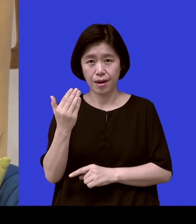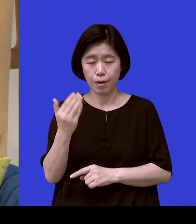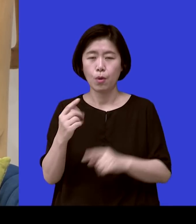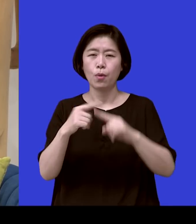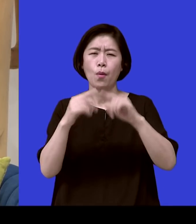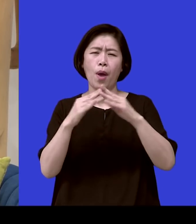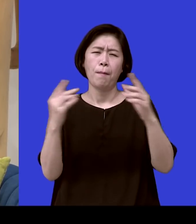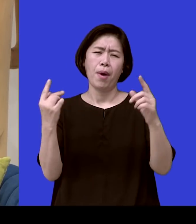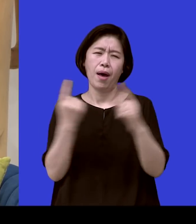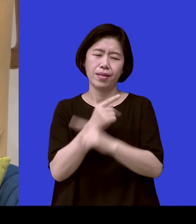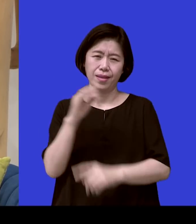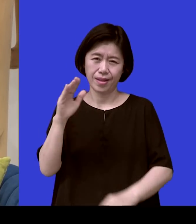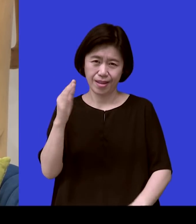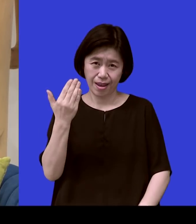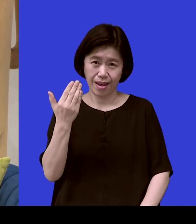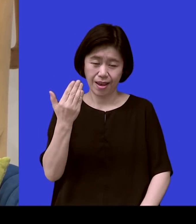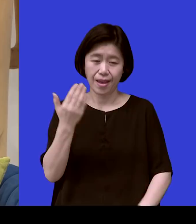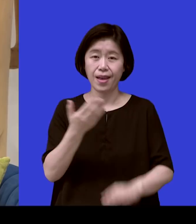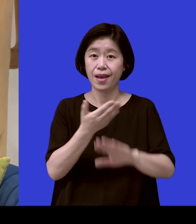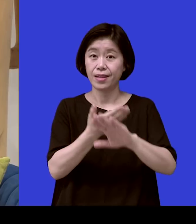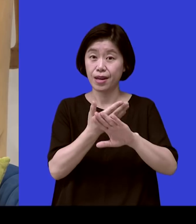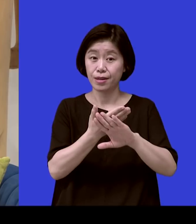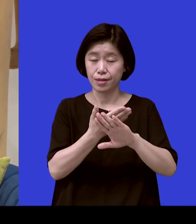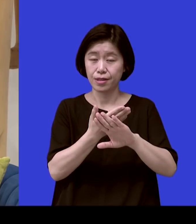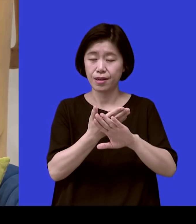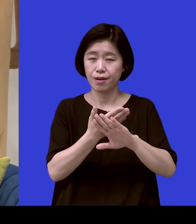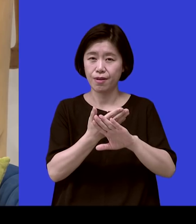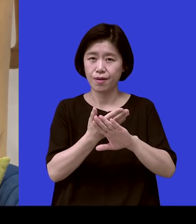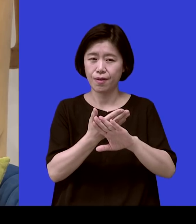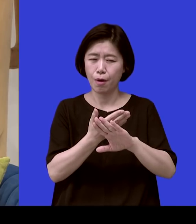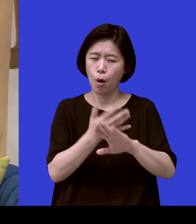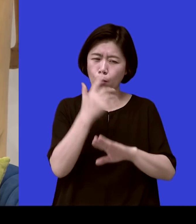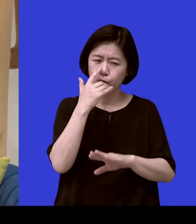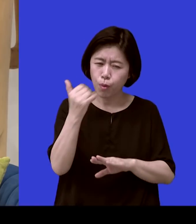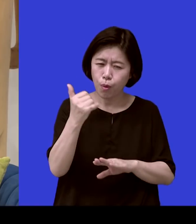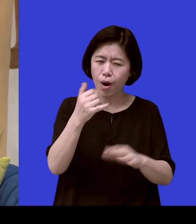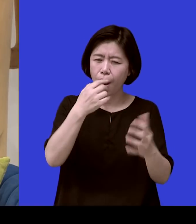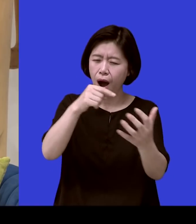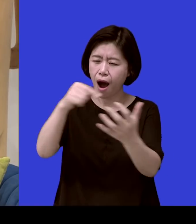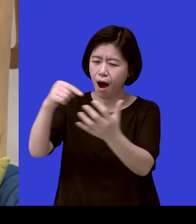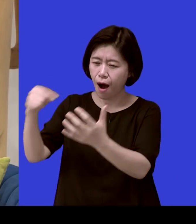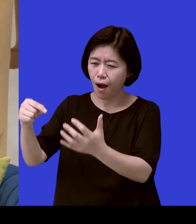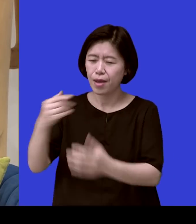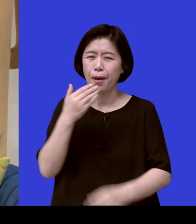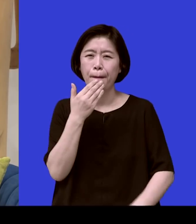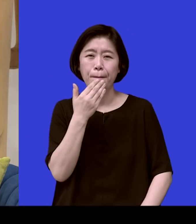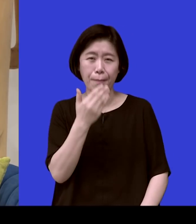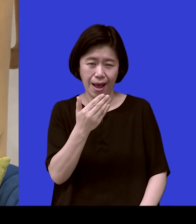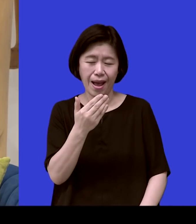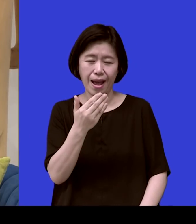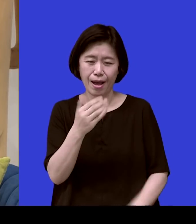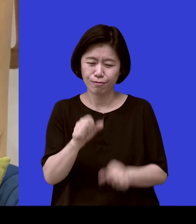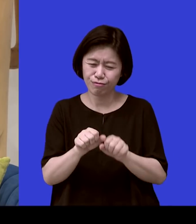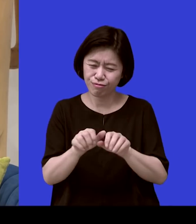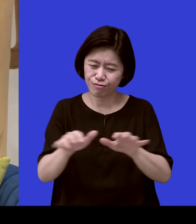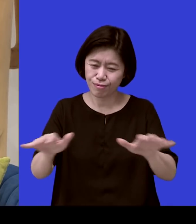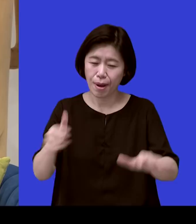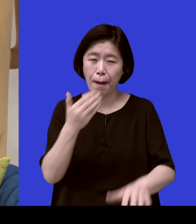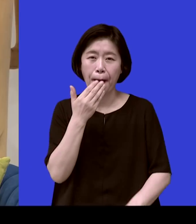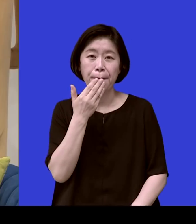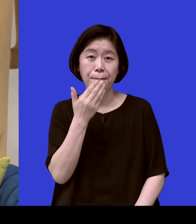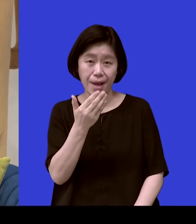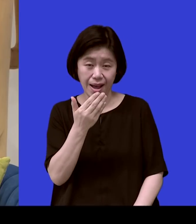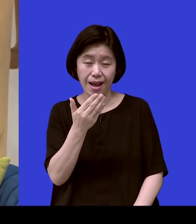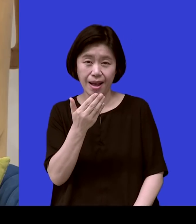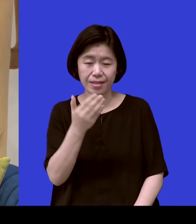수 있겠다. 네. 그런 생각이 들어서 예. 그러면 그거는 또 내가 어떻게 강의를 해야 되나. 지금